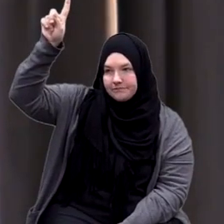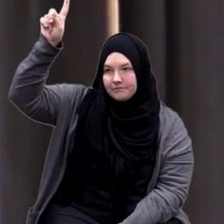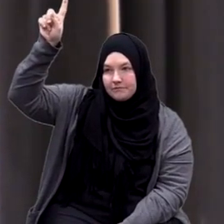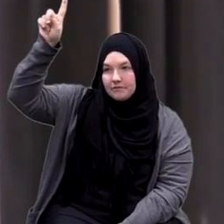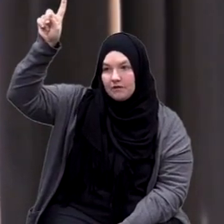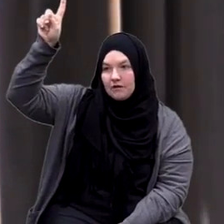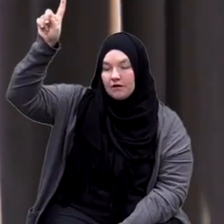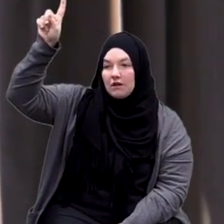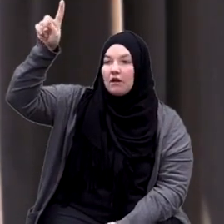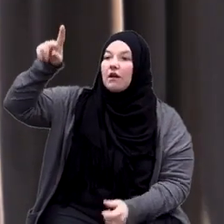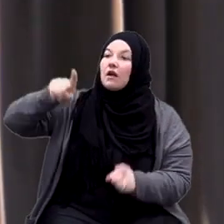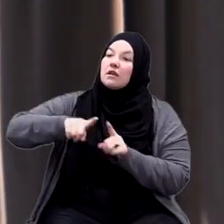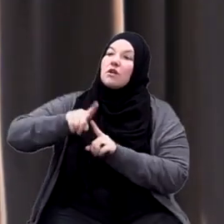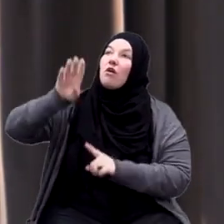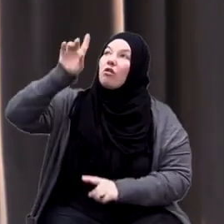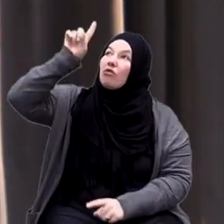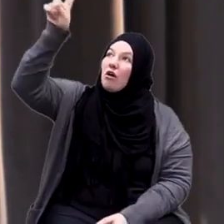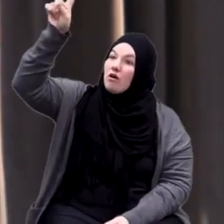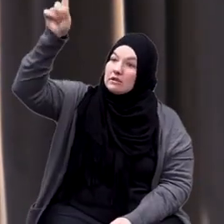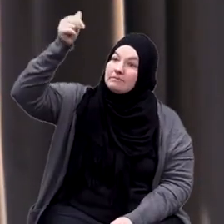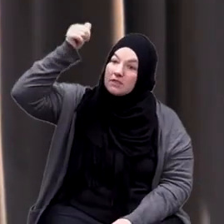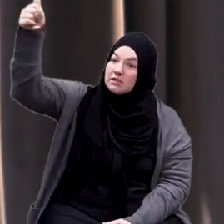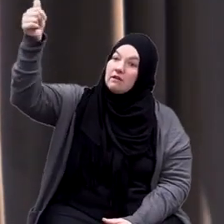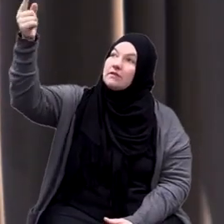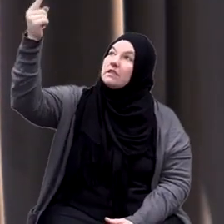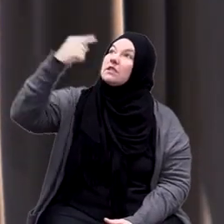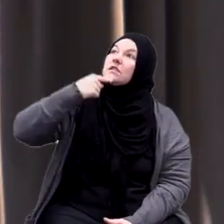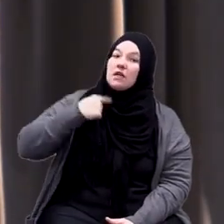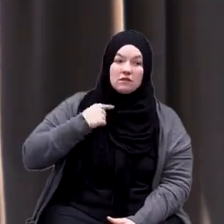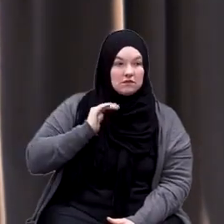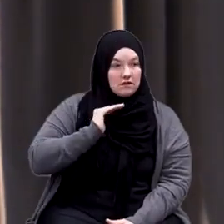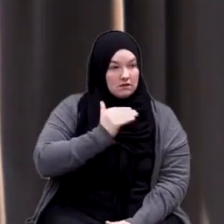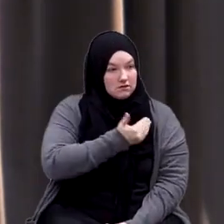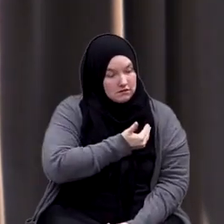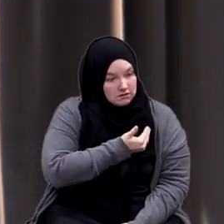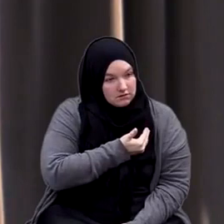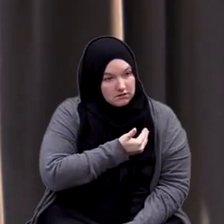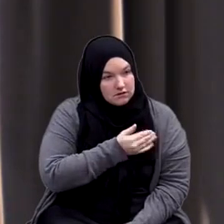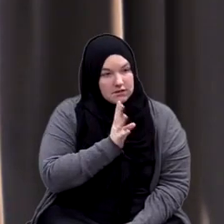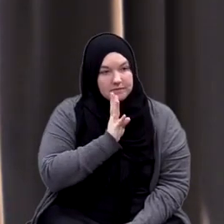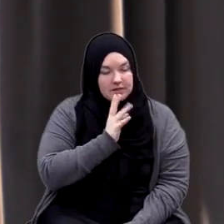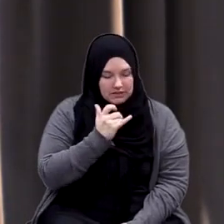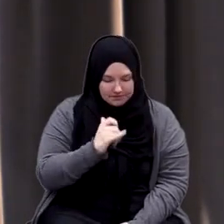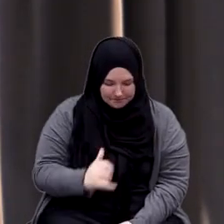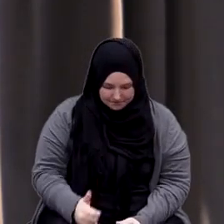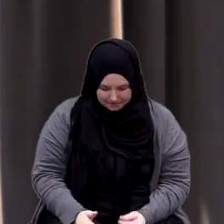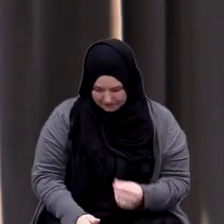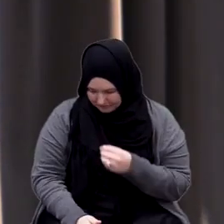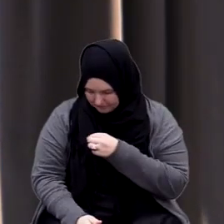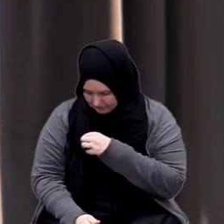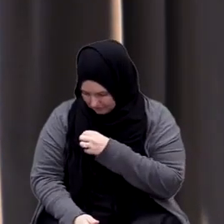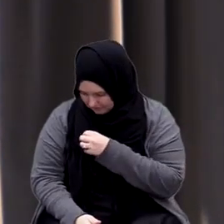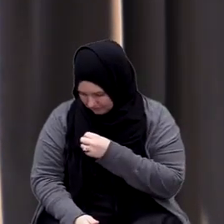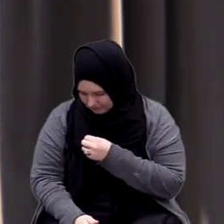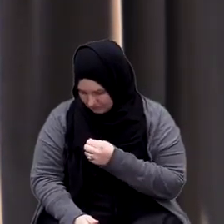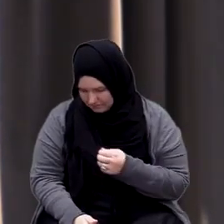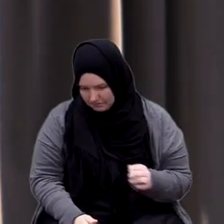as Allah subhanahu wa ta'ala himself tells us, وَاعْتَصِمُوا بِحَبْلِ اللَّهِ